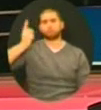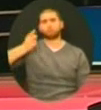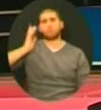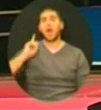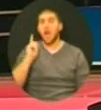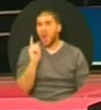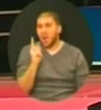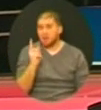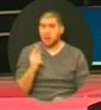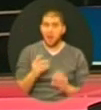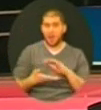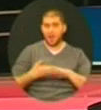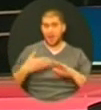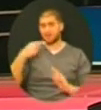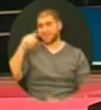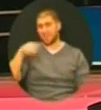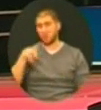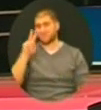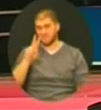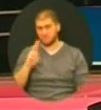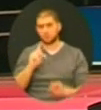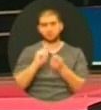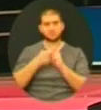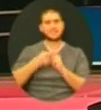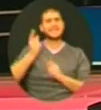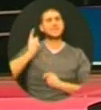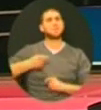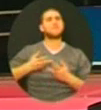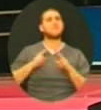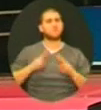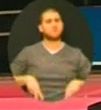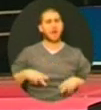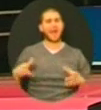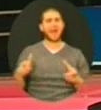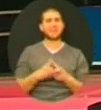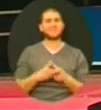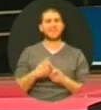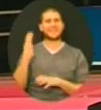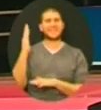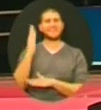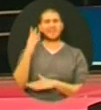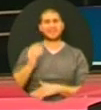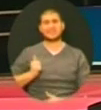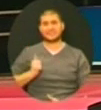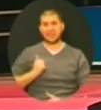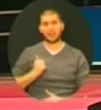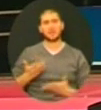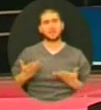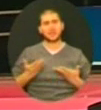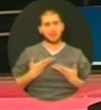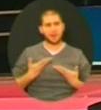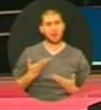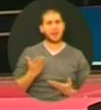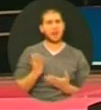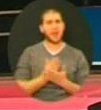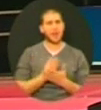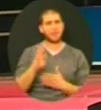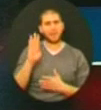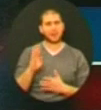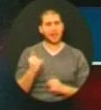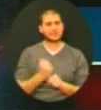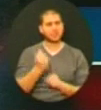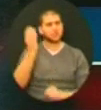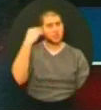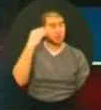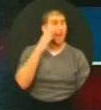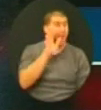אבל החל מינואר פברואר, זה הפך לאיום מרכזי. חטיבת גבעתי צה"ל קיבל להיערך לכך, חטיבת גבעת באפריל עשתה השתנות על